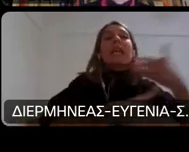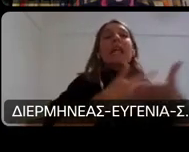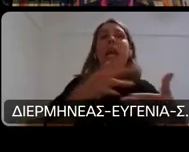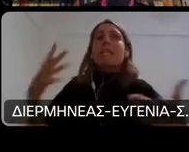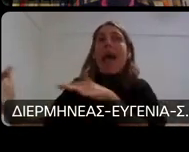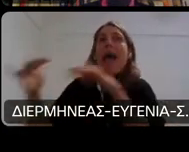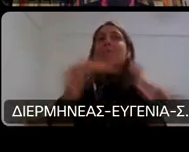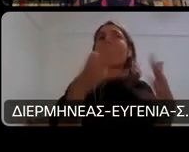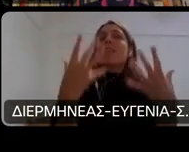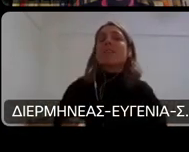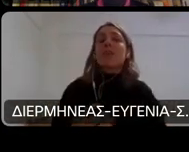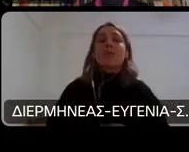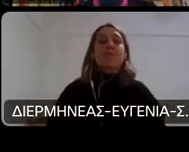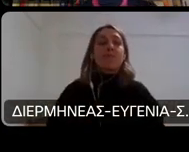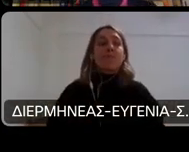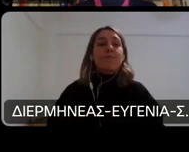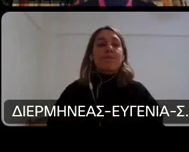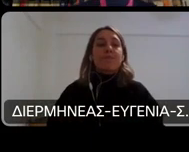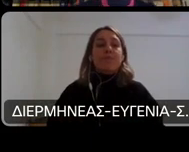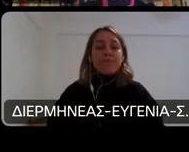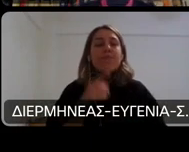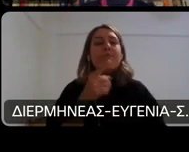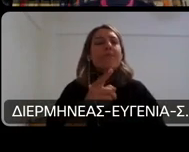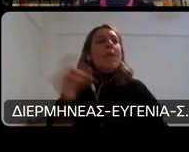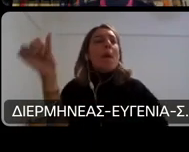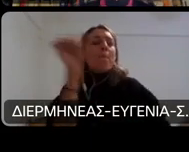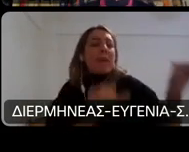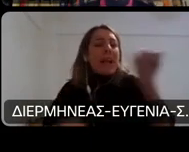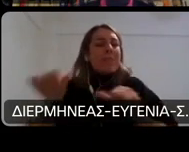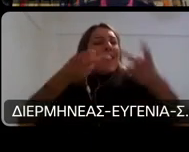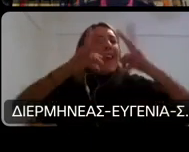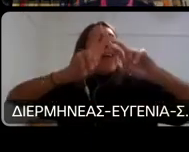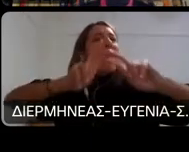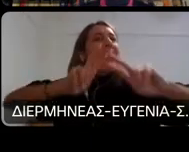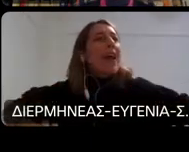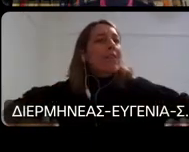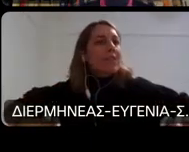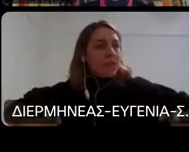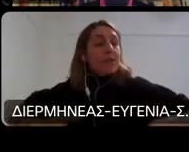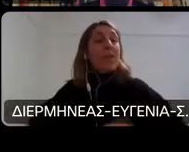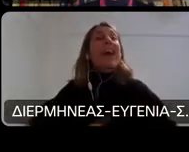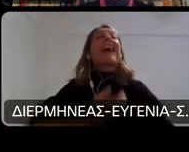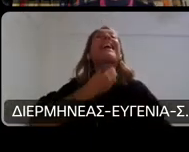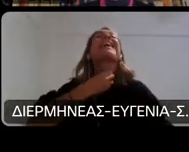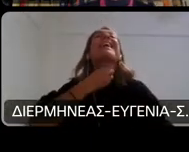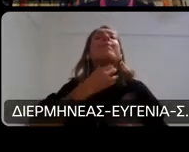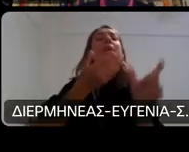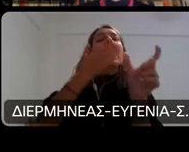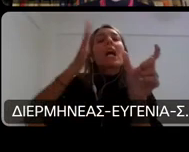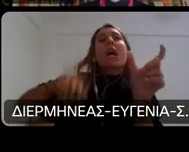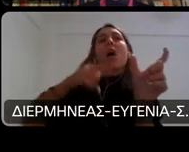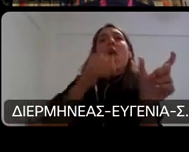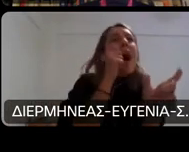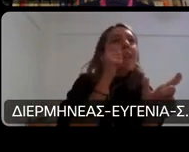το πλαίσιο, η πειραματική διερεύνηση της επίδρασης του γραμματικού γένους στην πρόσληψη